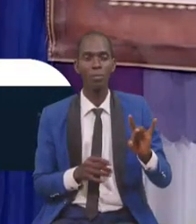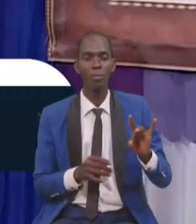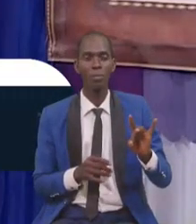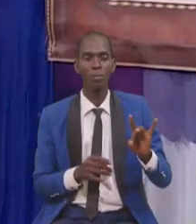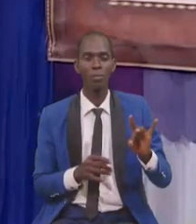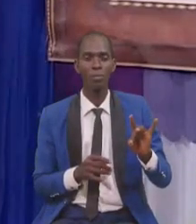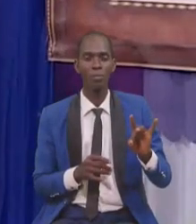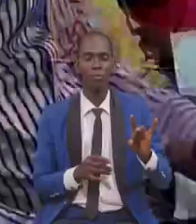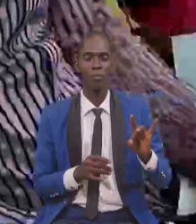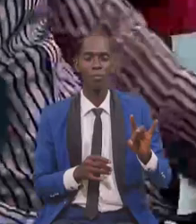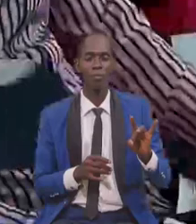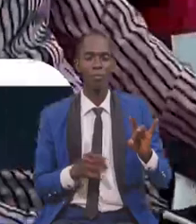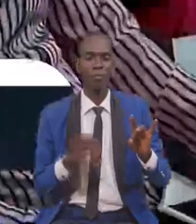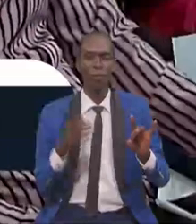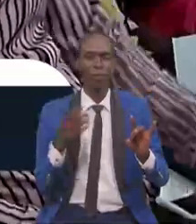Alors,